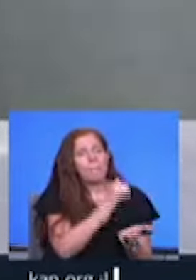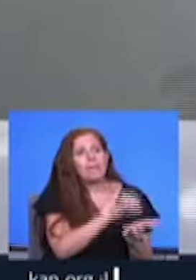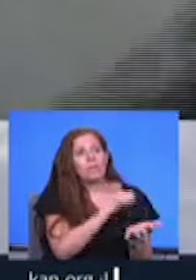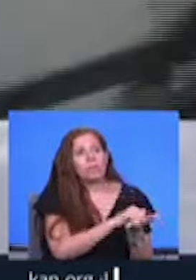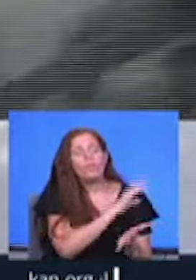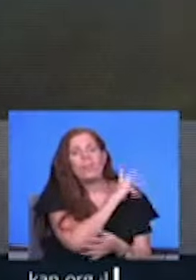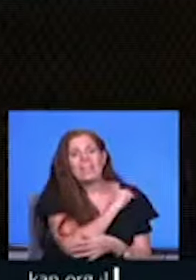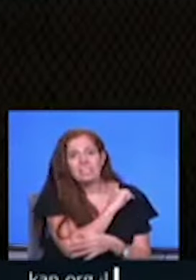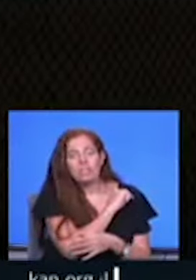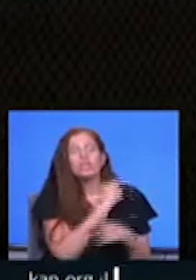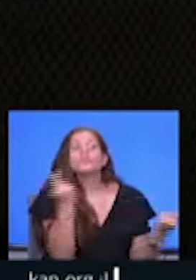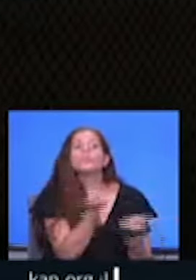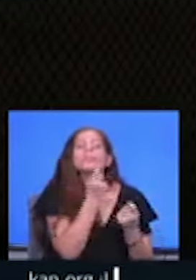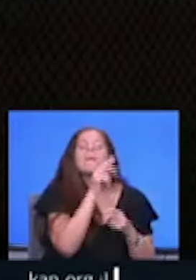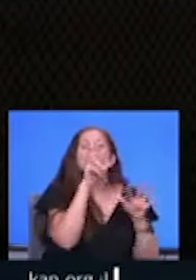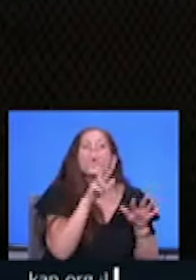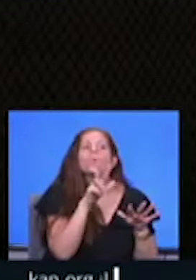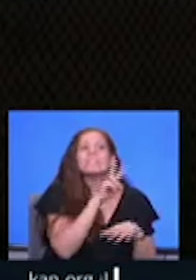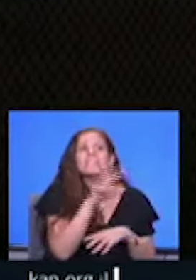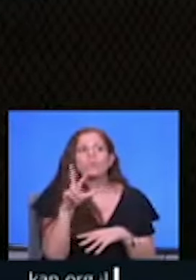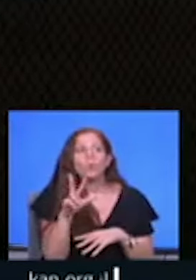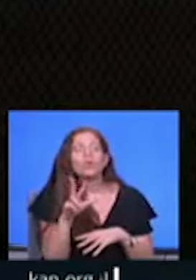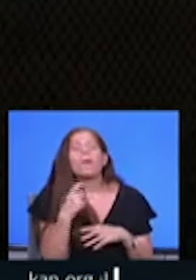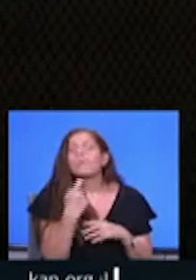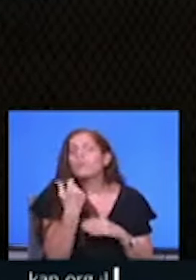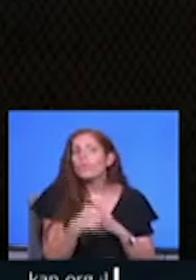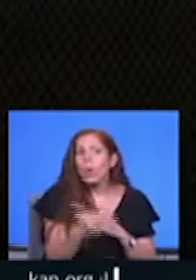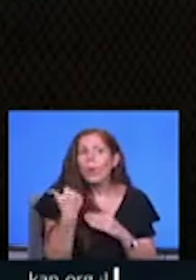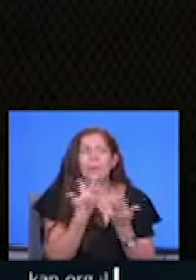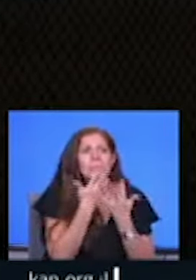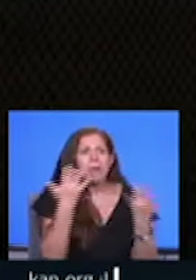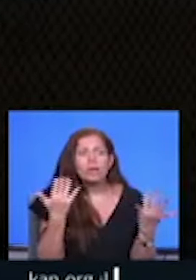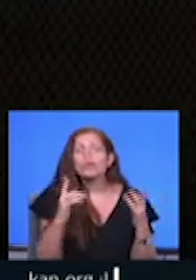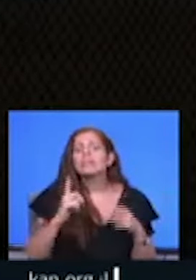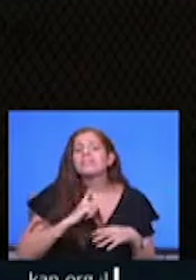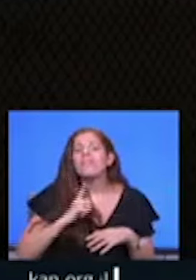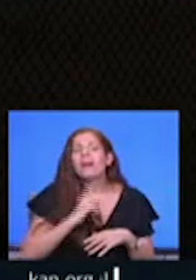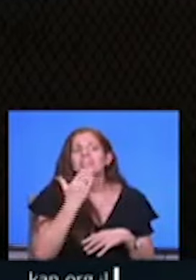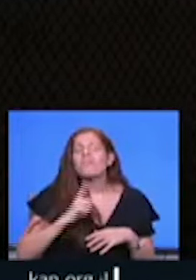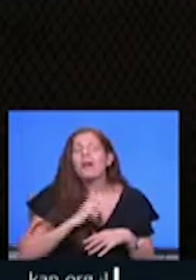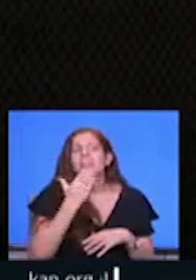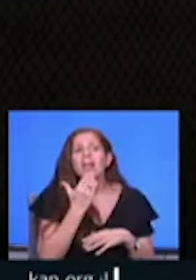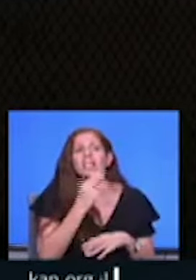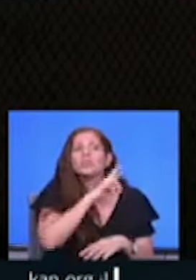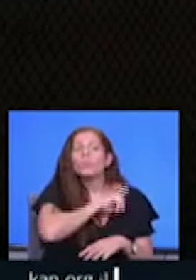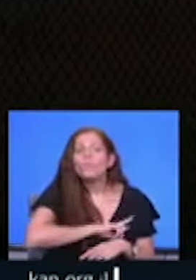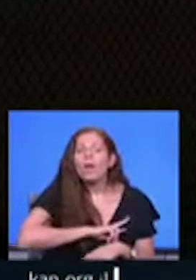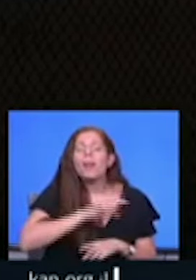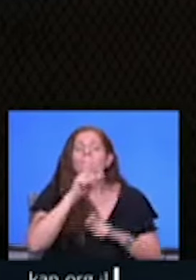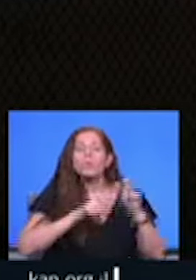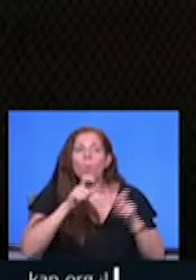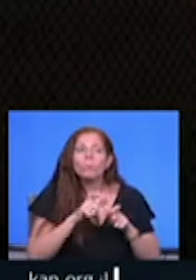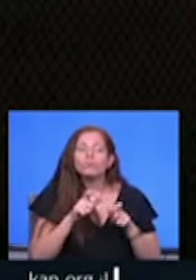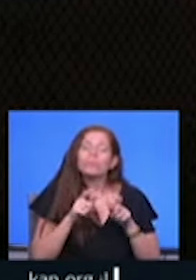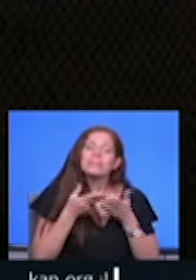שפורסם באוגוסט 2023. בשבועות האחרונים התברר כי הצבא הישראלי סובל מגורמים המסייעים